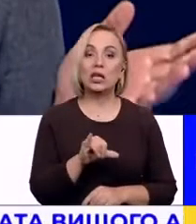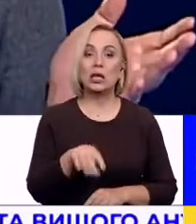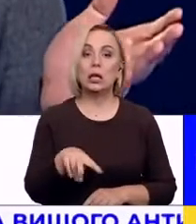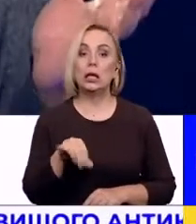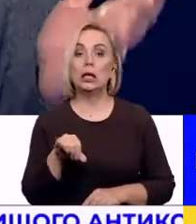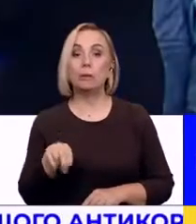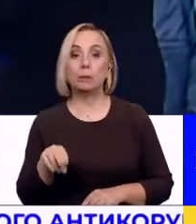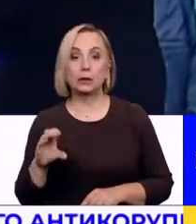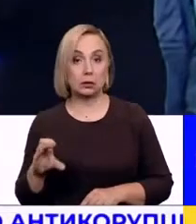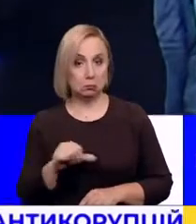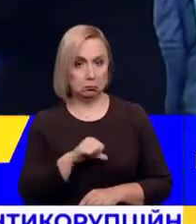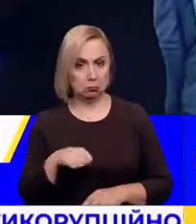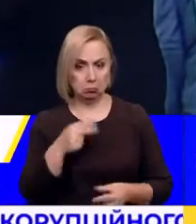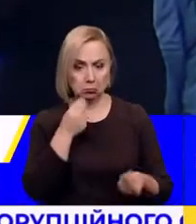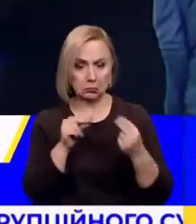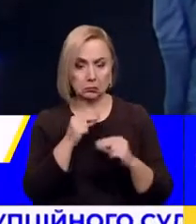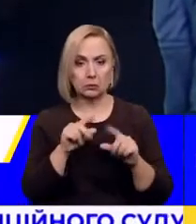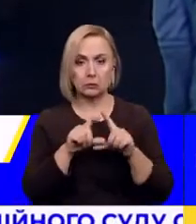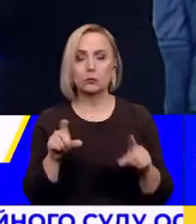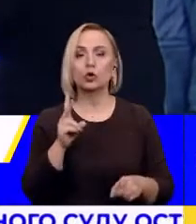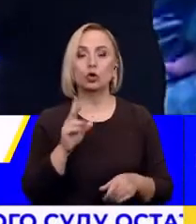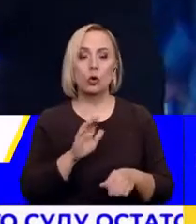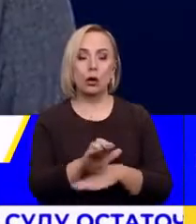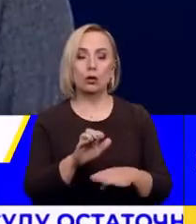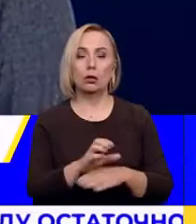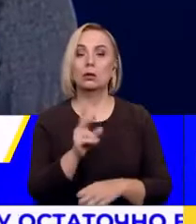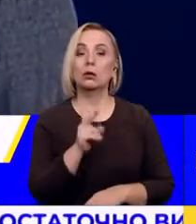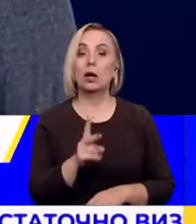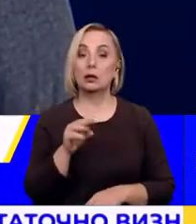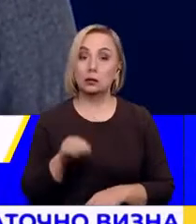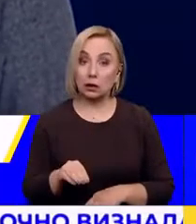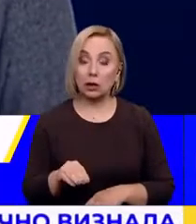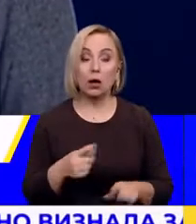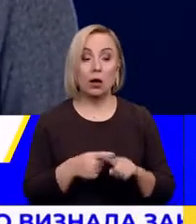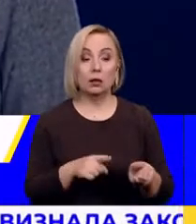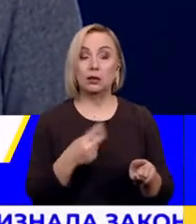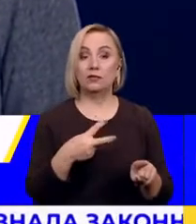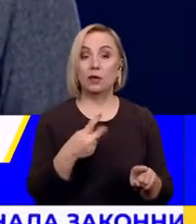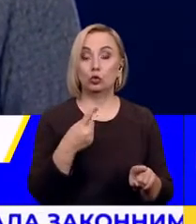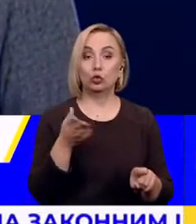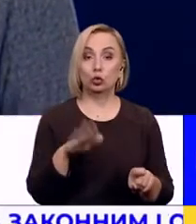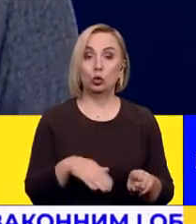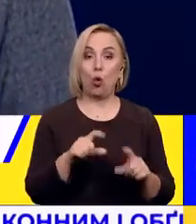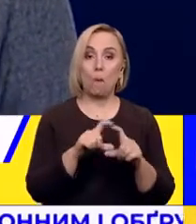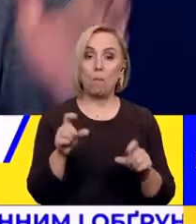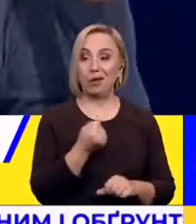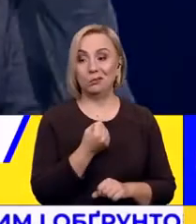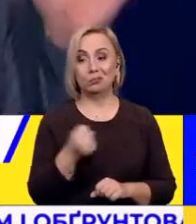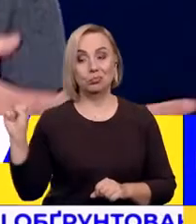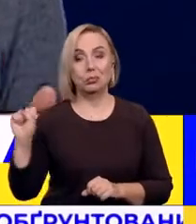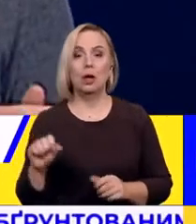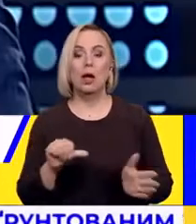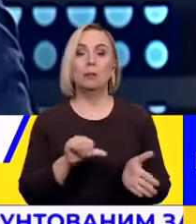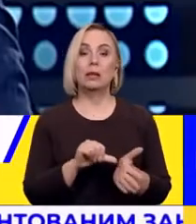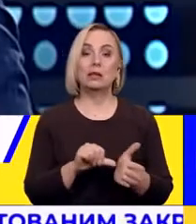Одна з найкращих компаній, які робить ці КТ. І на 21 КТ цю компанію взагалі вибивають дистриб'ютора,